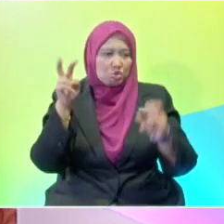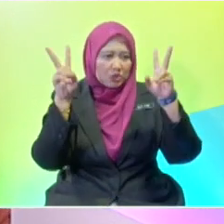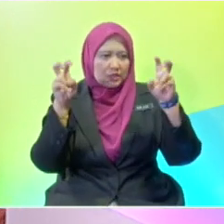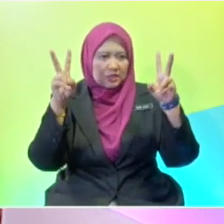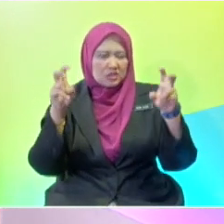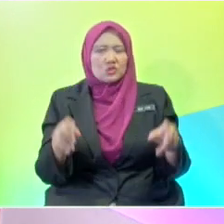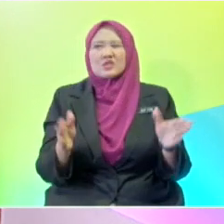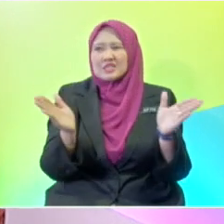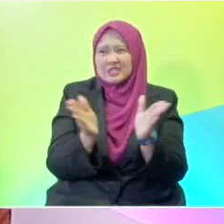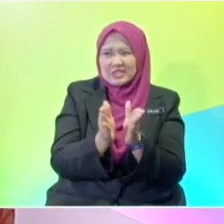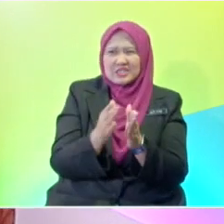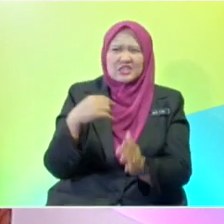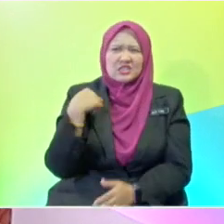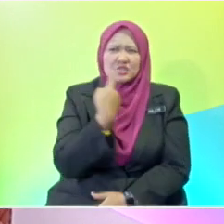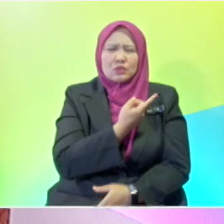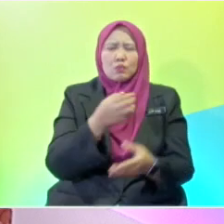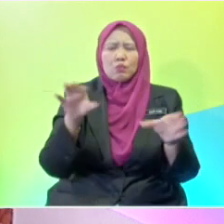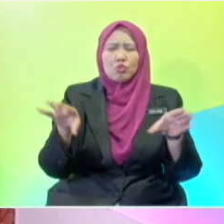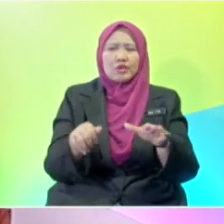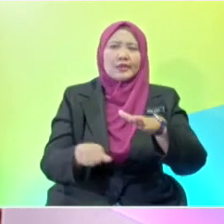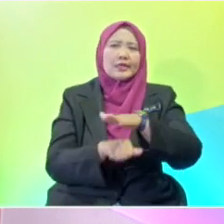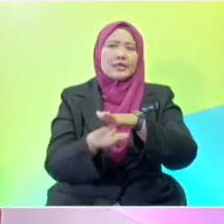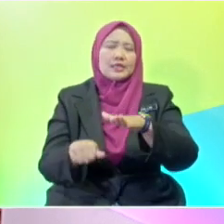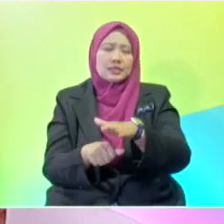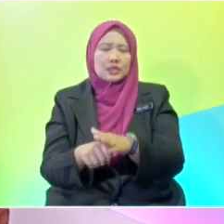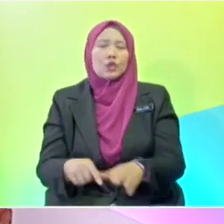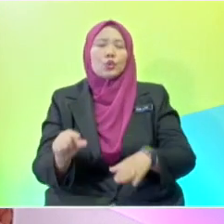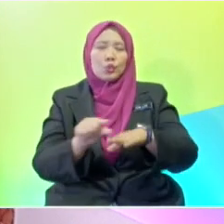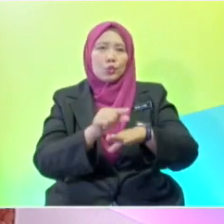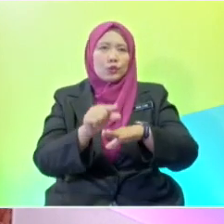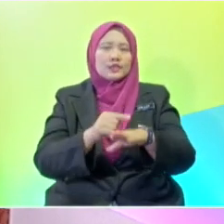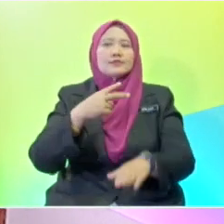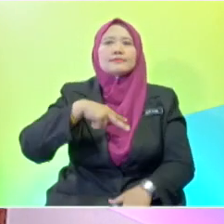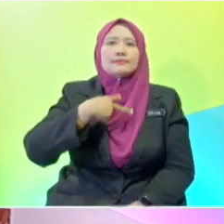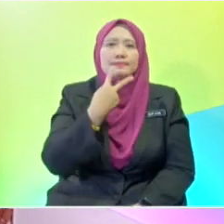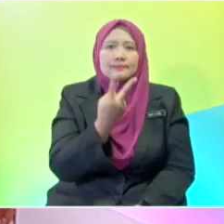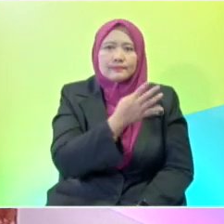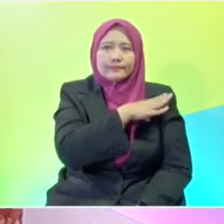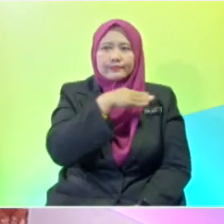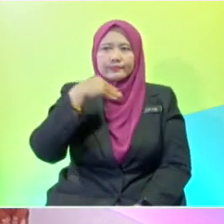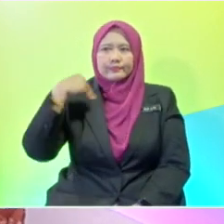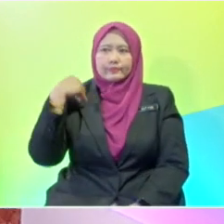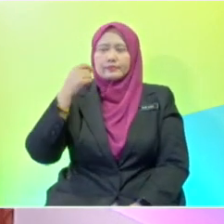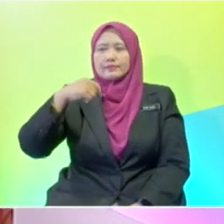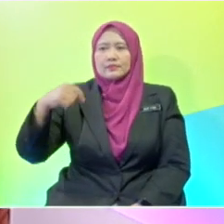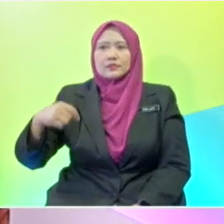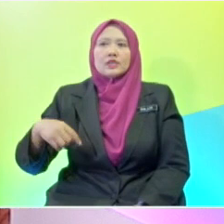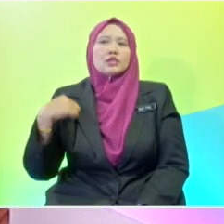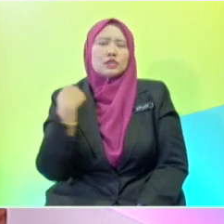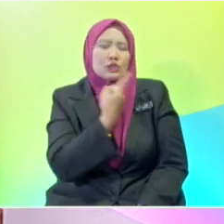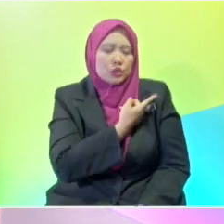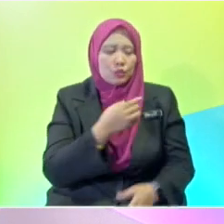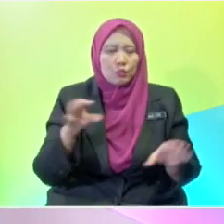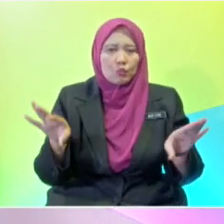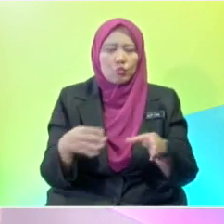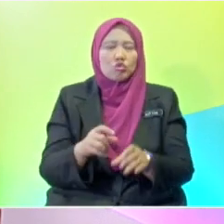secara lisan dan secara bertulis di mana guru dan murid bersoal jawab menjalankan Sumbang Saren kita